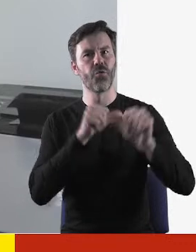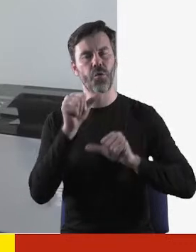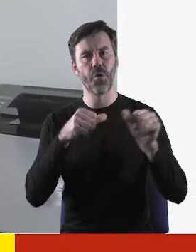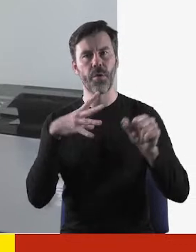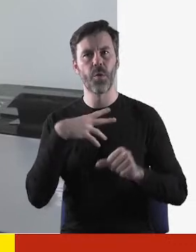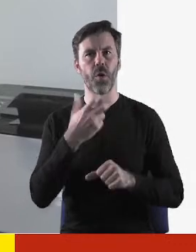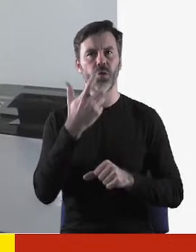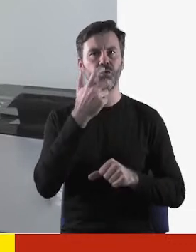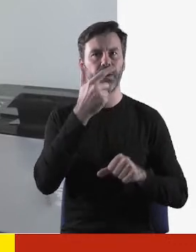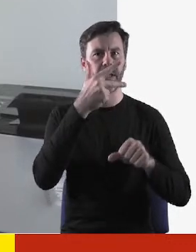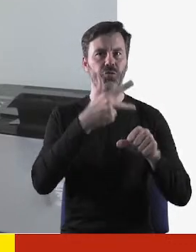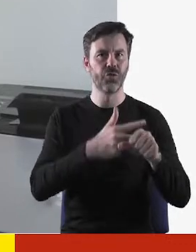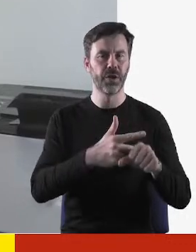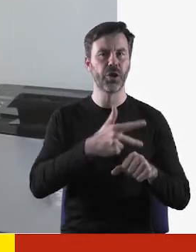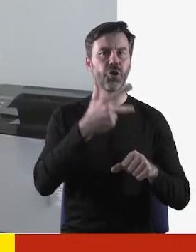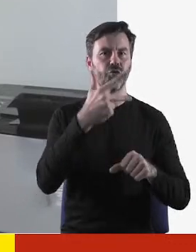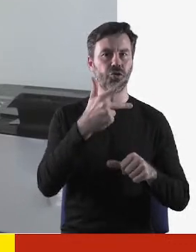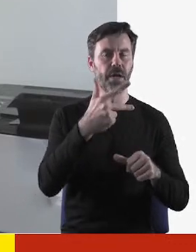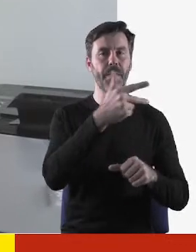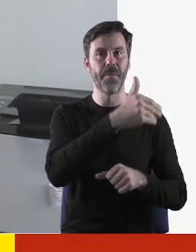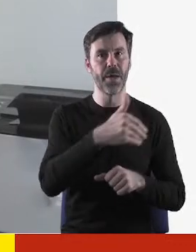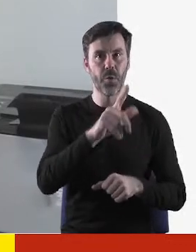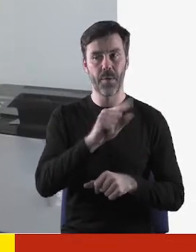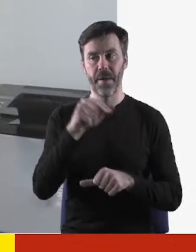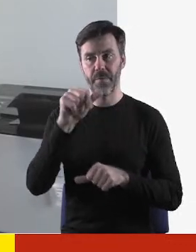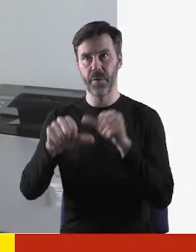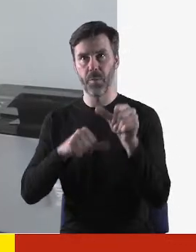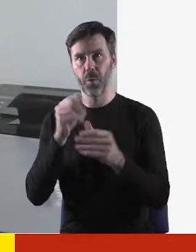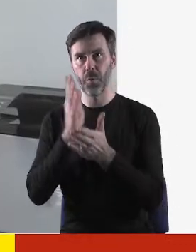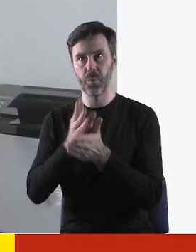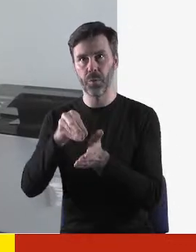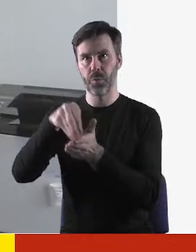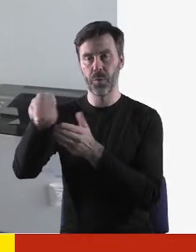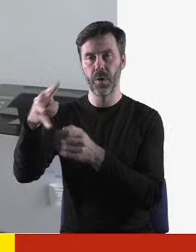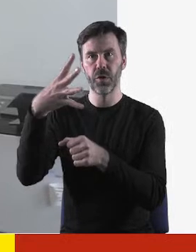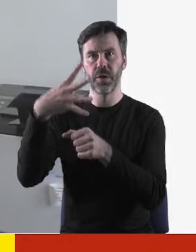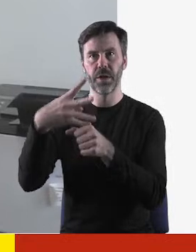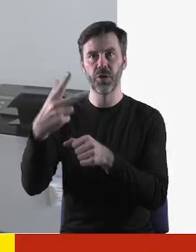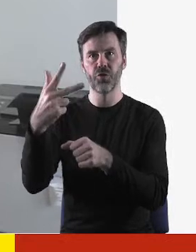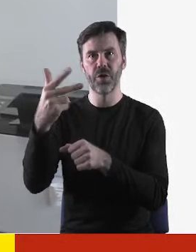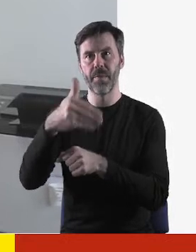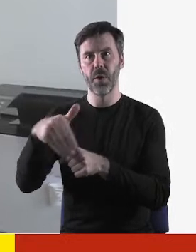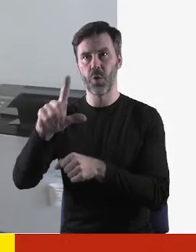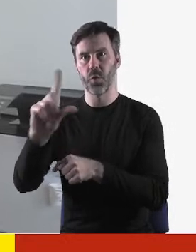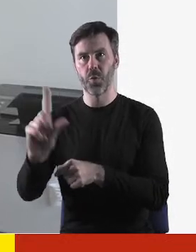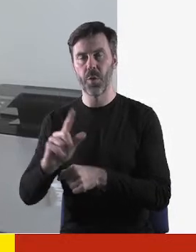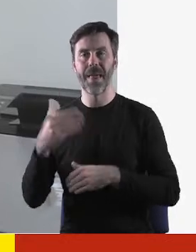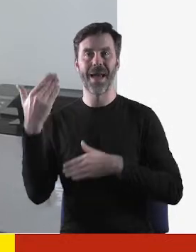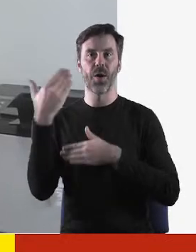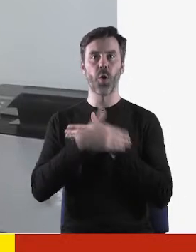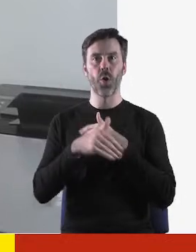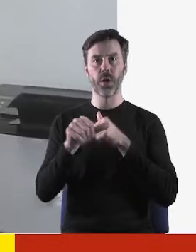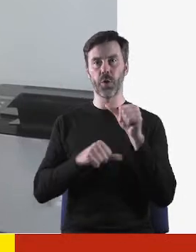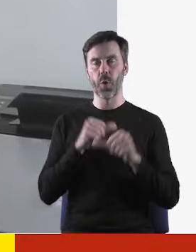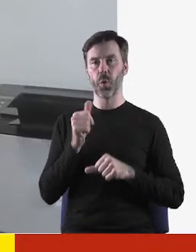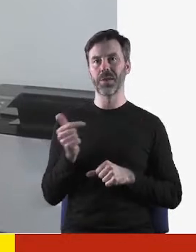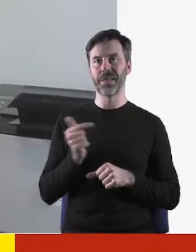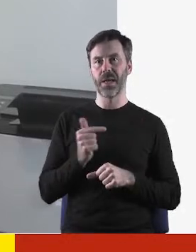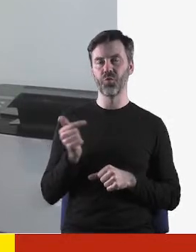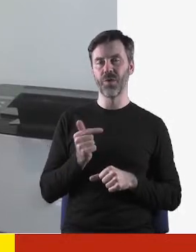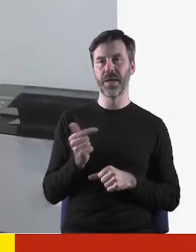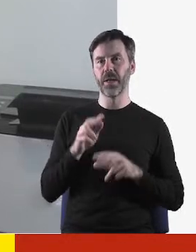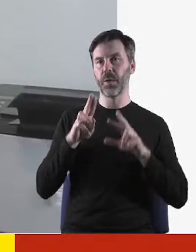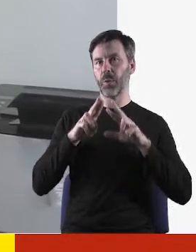kwotą 333 milionów złotych. W trakcie tego roku spłaciliśmy 43 miliony złotych. Na koniec roku dług ten będzie